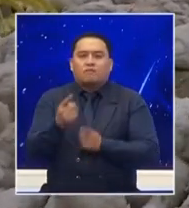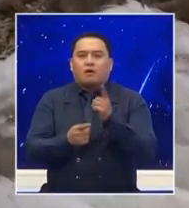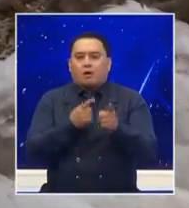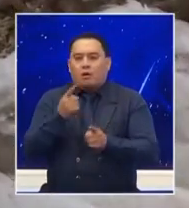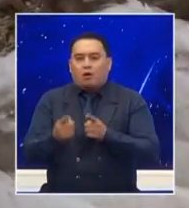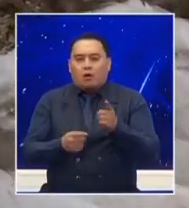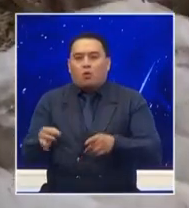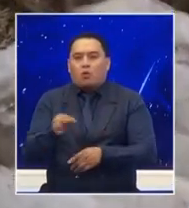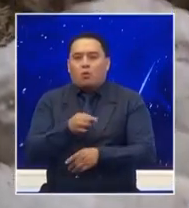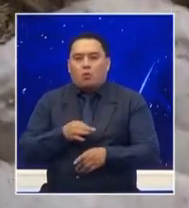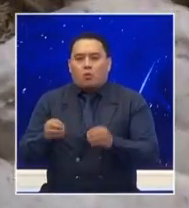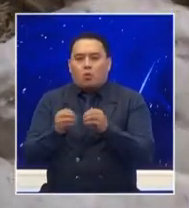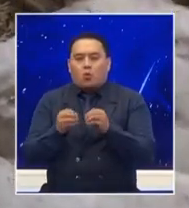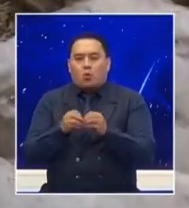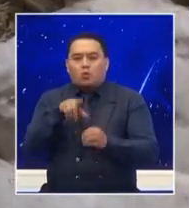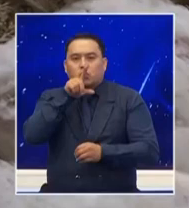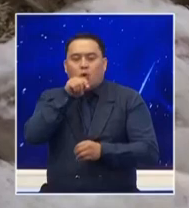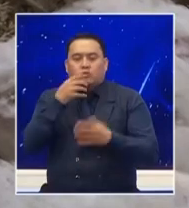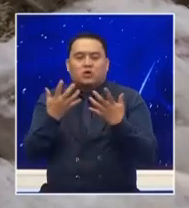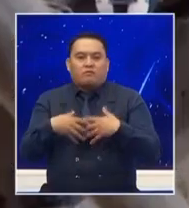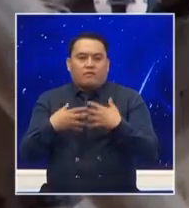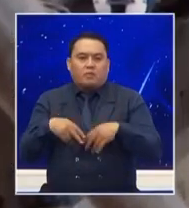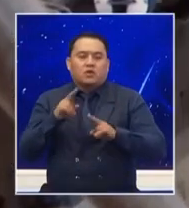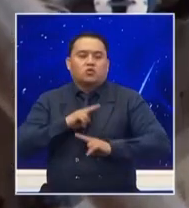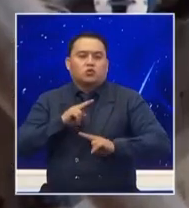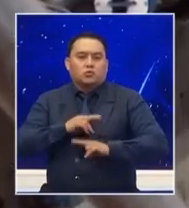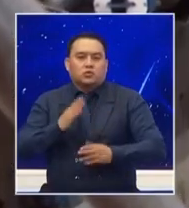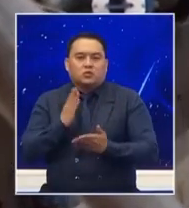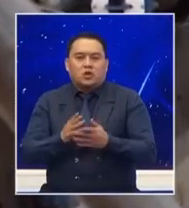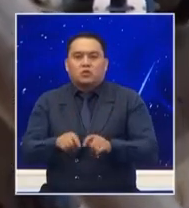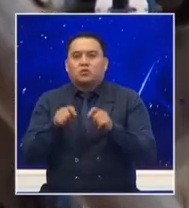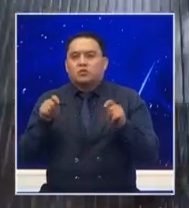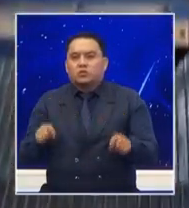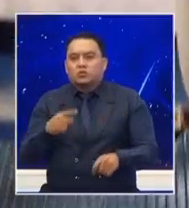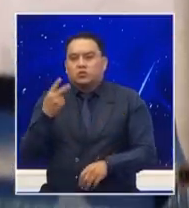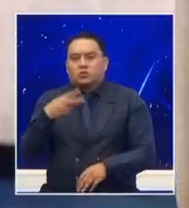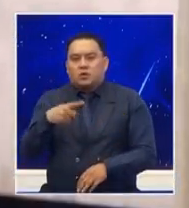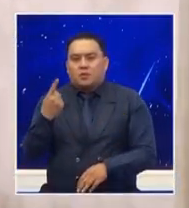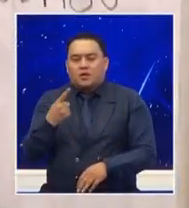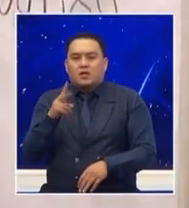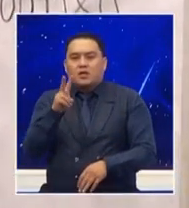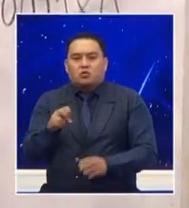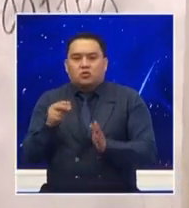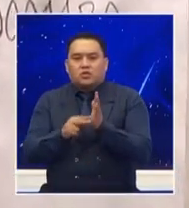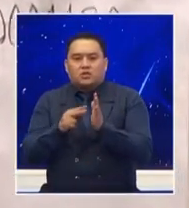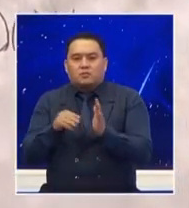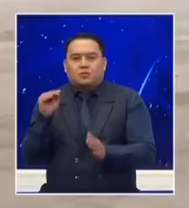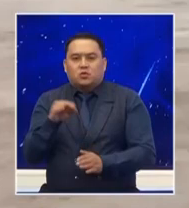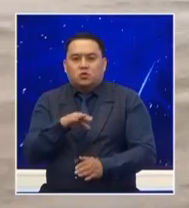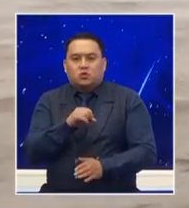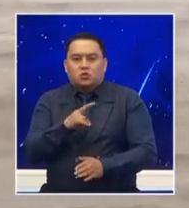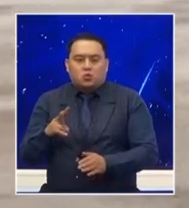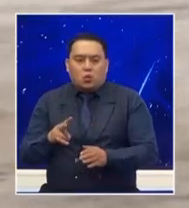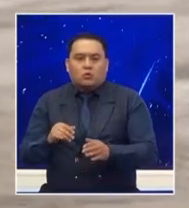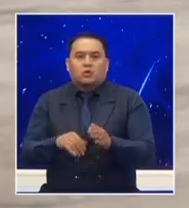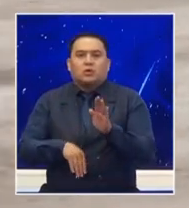Облыс аумағында 10 ірі құс фабрикасы жұмыс істейді. 21 сүт өңдеу цехі жылына 280 мың тонна ақ